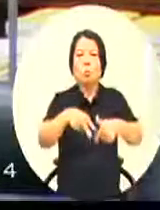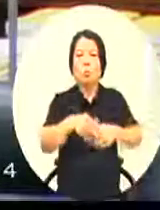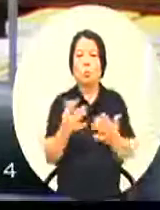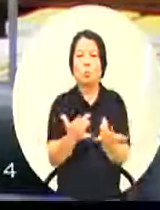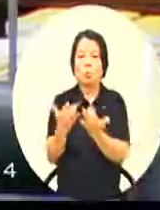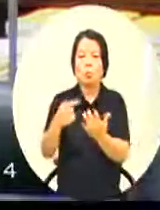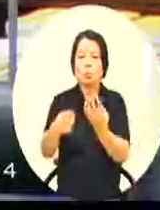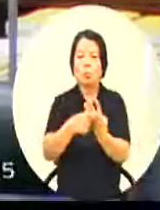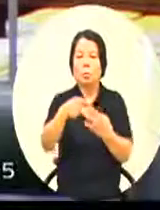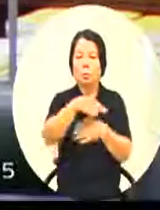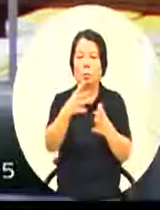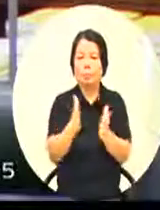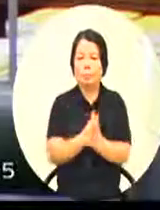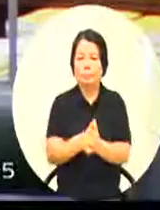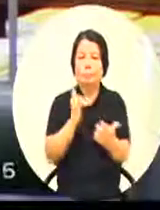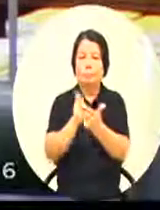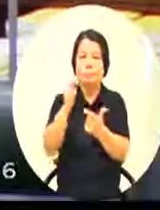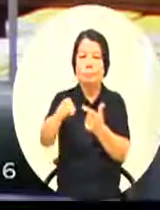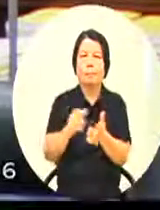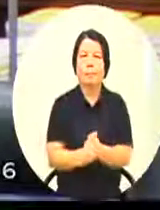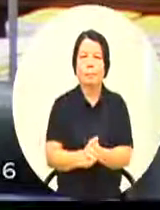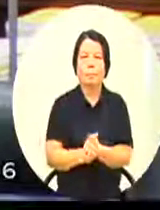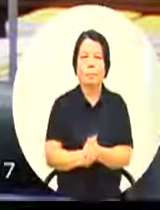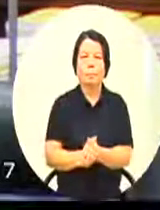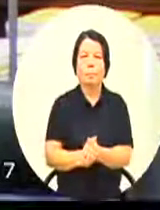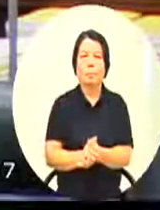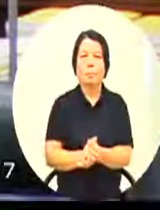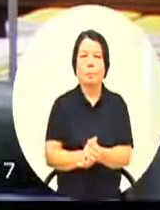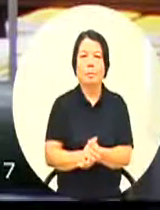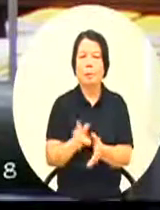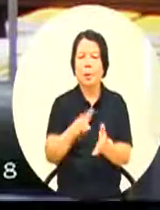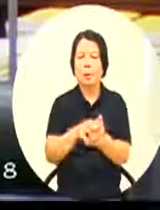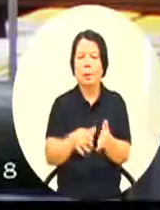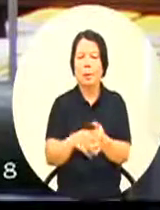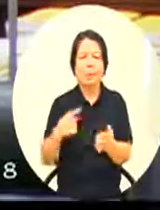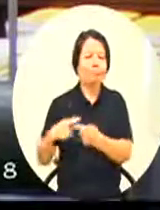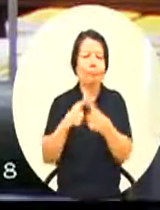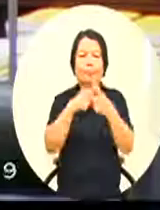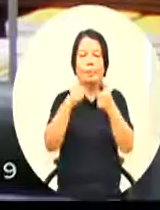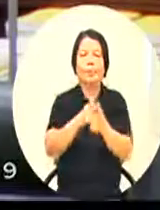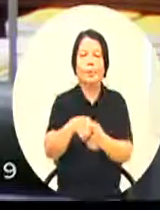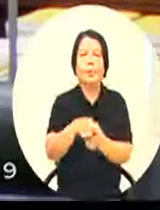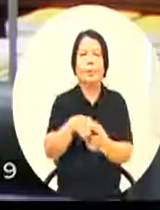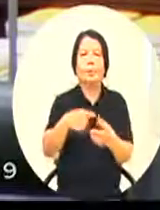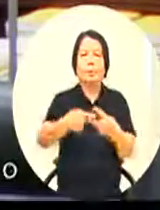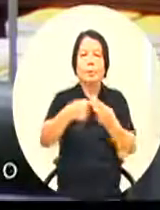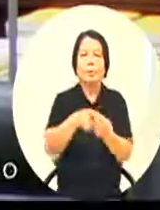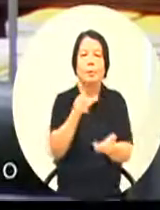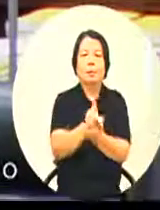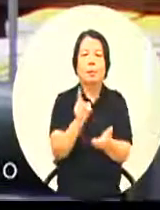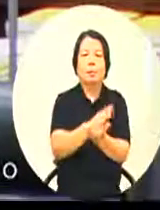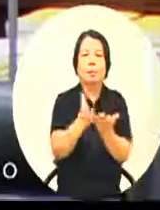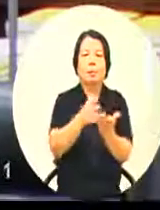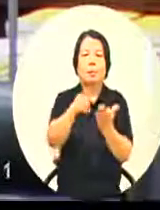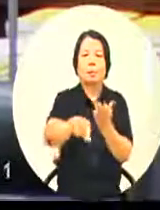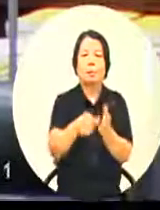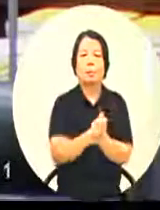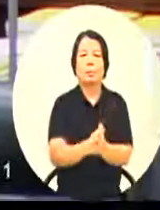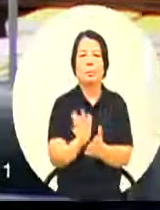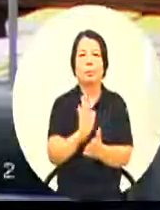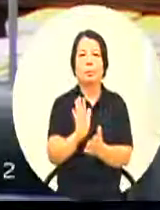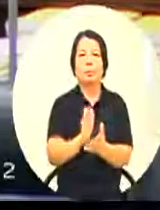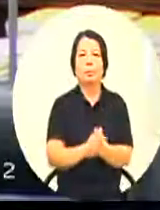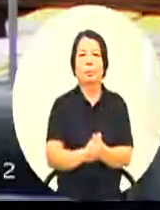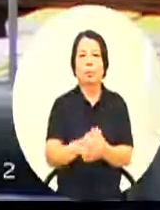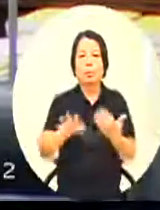一个基地才对，一天到晚都要这个图书馆，对不对？啊，让我们每一次都要针对图书馆来问你们，啊，我们没有